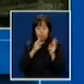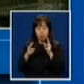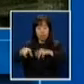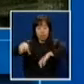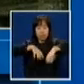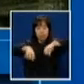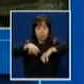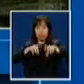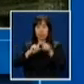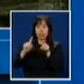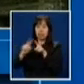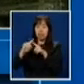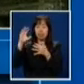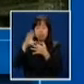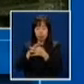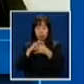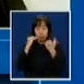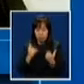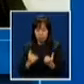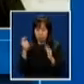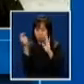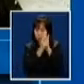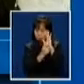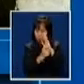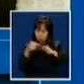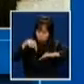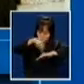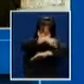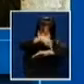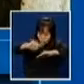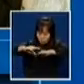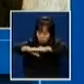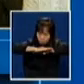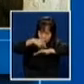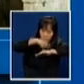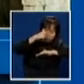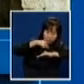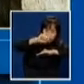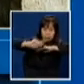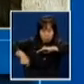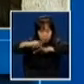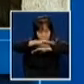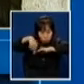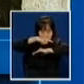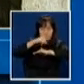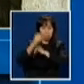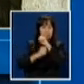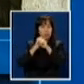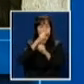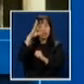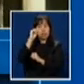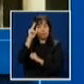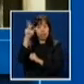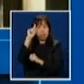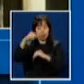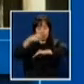จะกำหนดหลักเขตแดนนะครับซึ่งเรามีข้อตกลงเมื่อปี2543เนี่ยเพื่อที่จะได้ข้อยุ